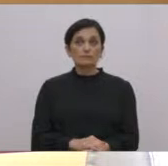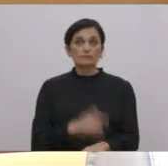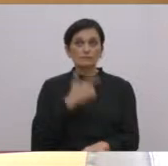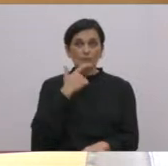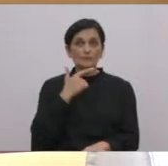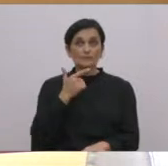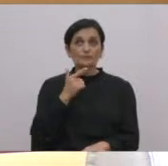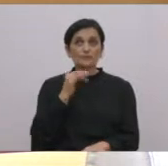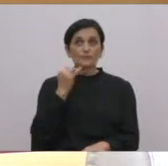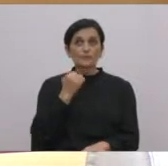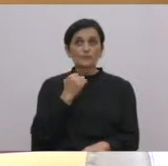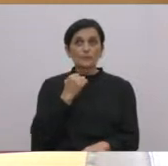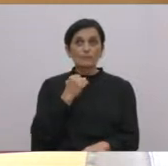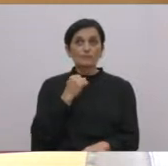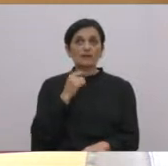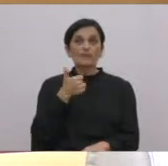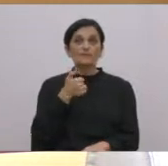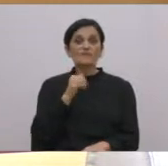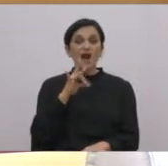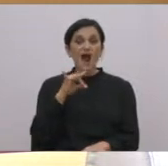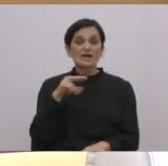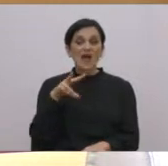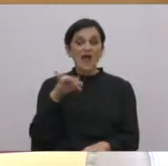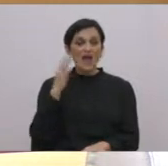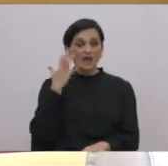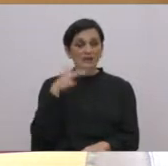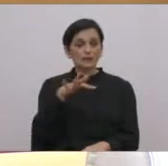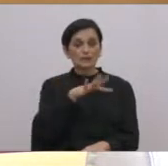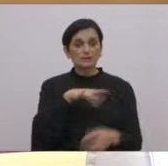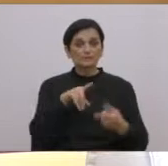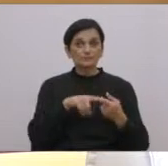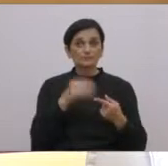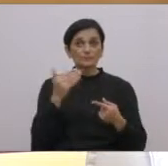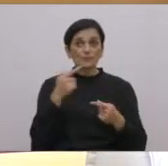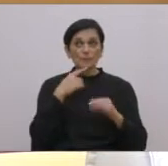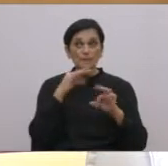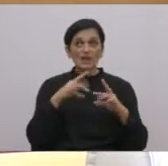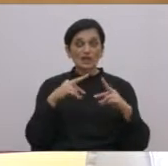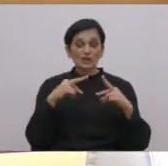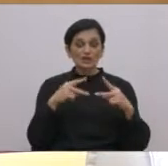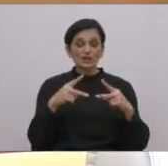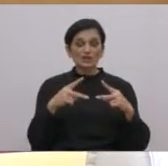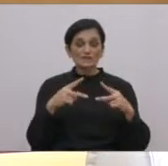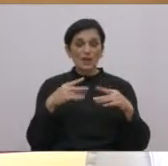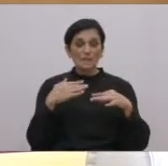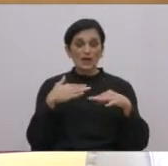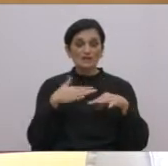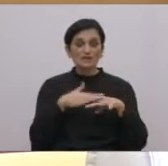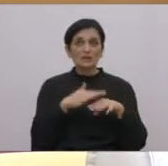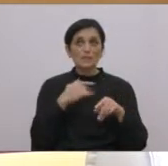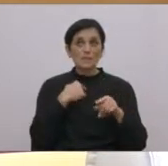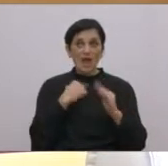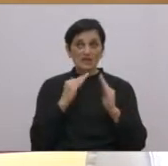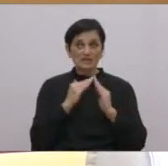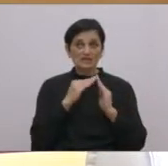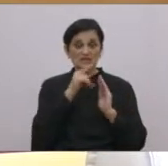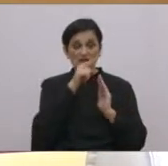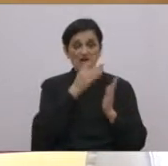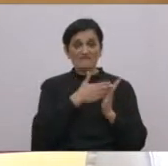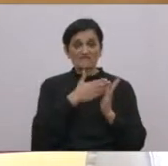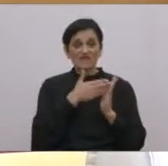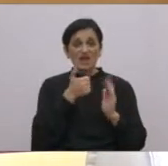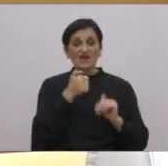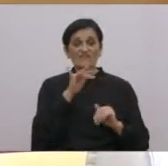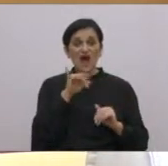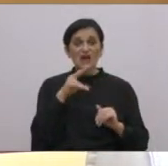თანგია თუ შეიძლება? მადლობა. ყვარელთან დაკავშირებით თქვენ აღნიშნეთ რომ იცვლება ქსელი, მე სახლი მაქვს ყვარელში და მე